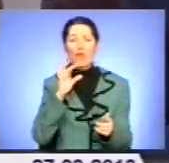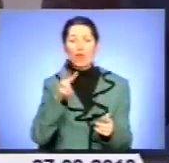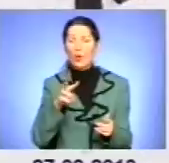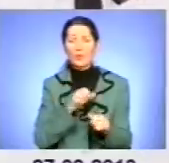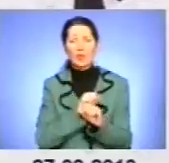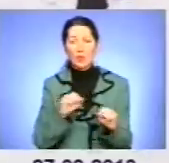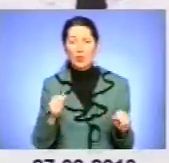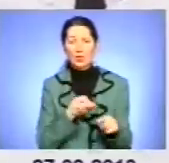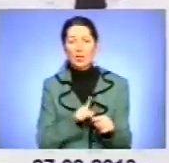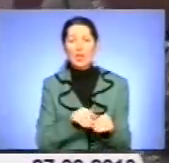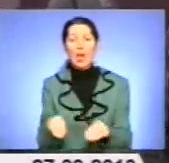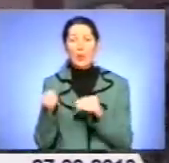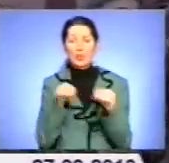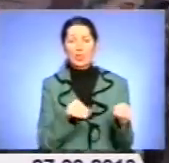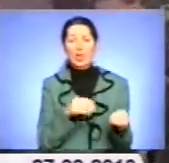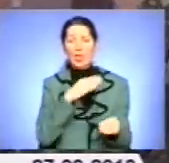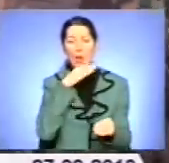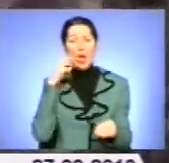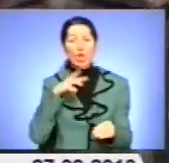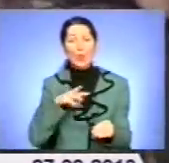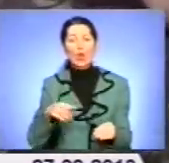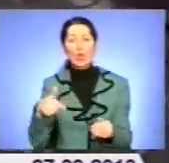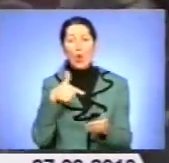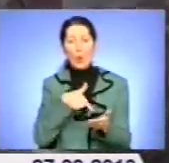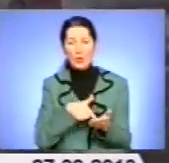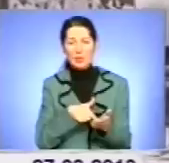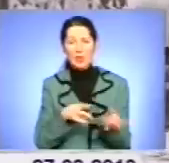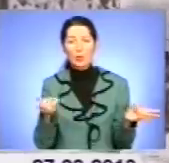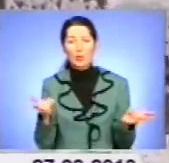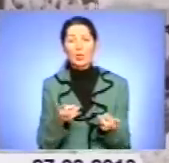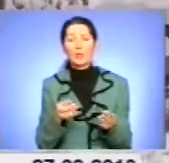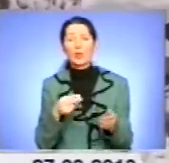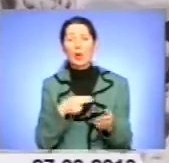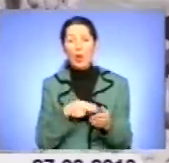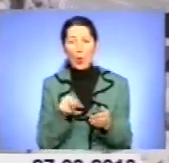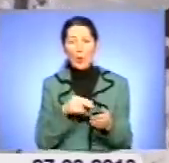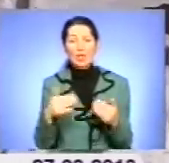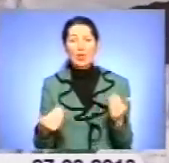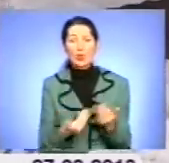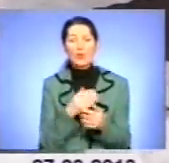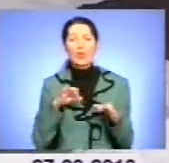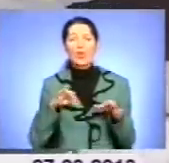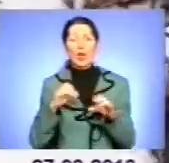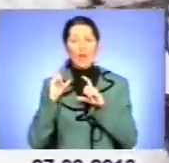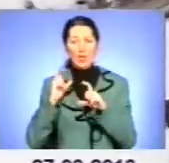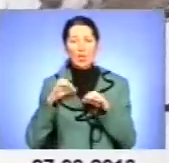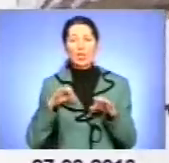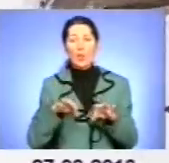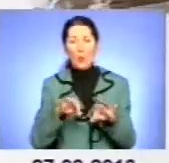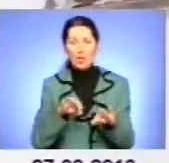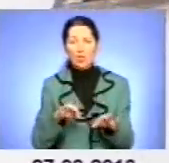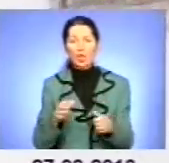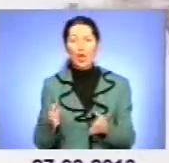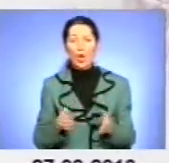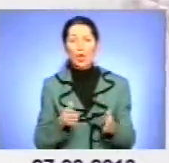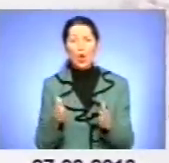міста. Для переоснащення комунальних служб потрібно придбати нові вантажівки, дорожню мікротехніку для прибирання дворів, проїздів, тротуарів.